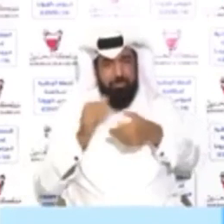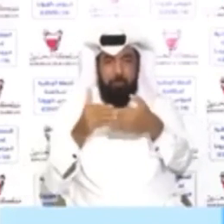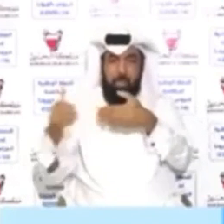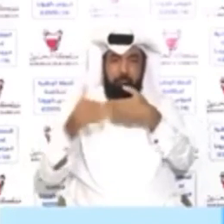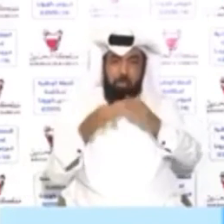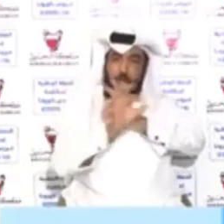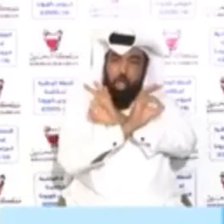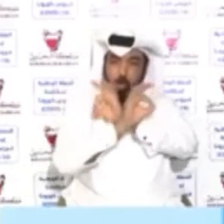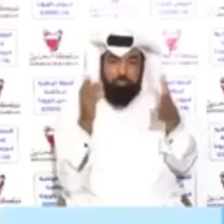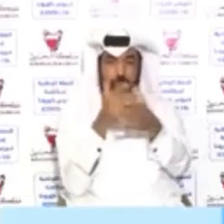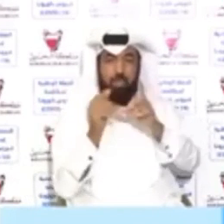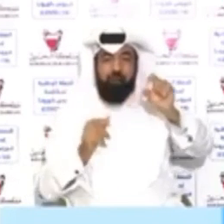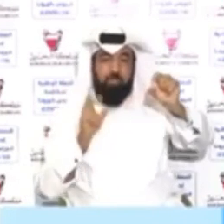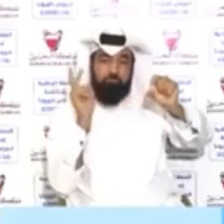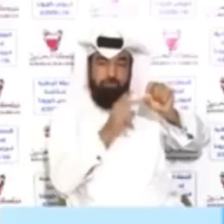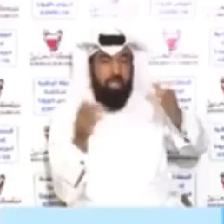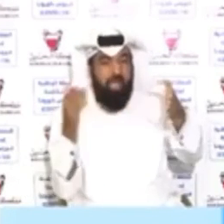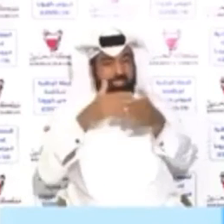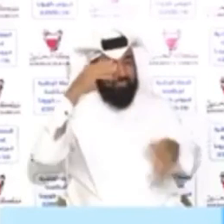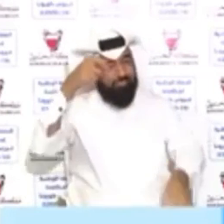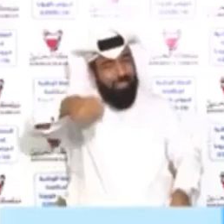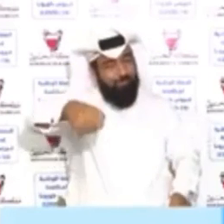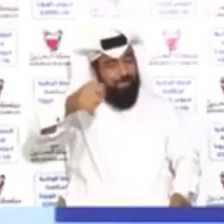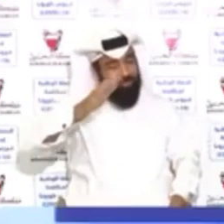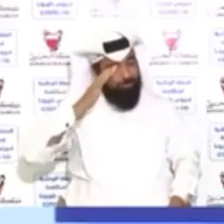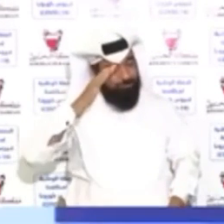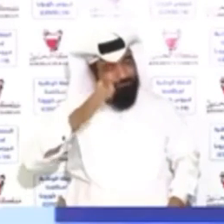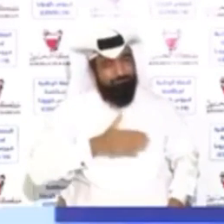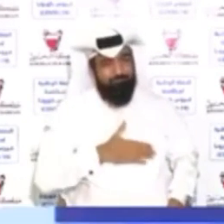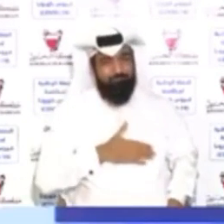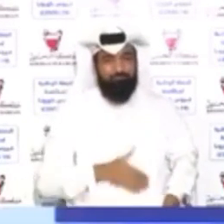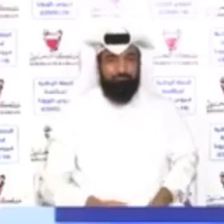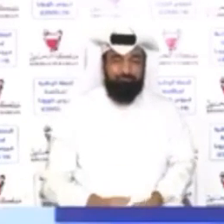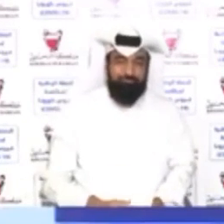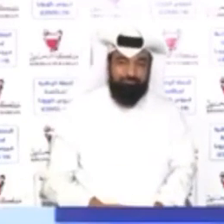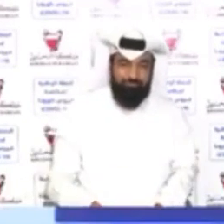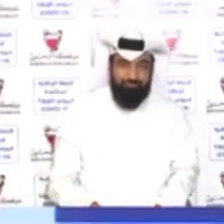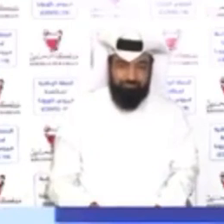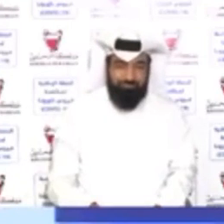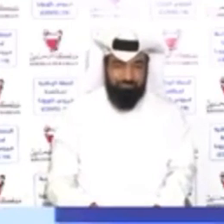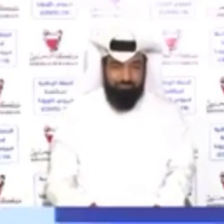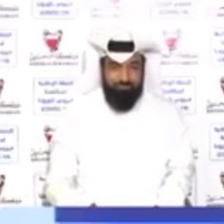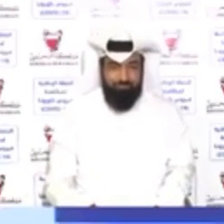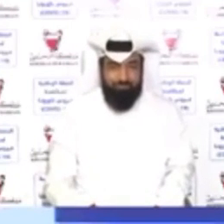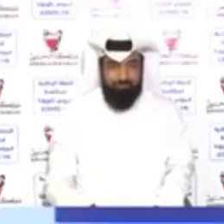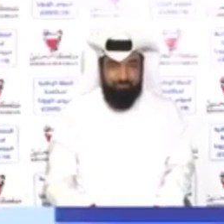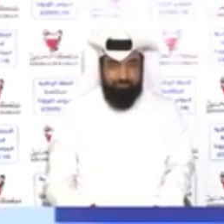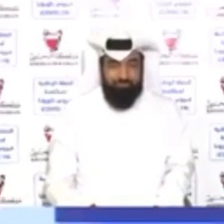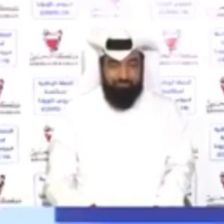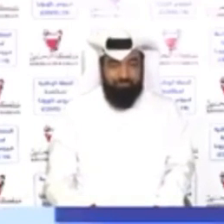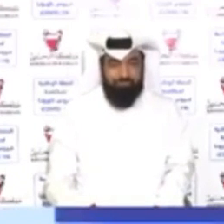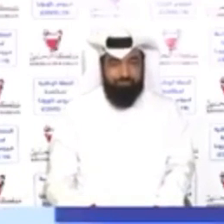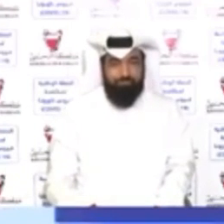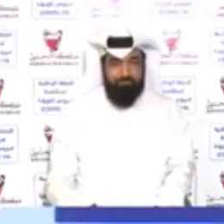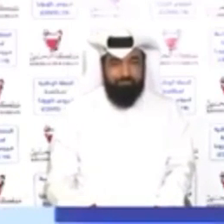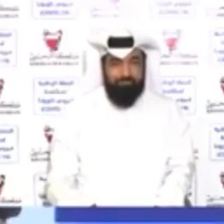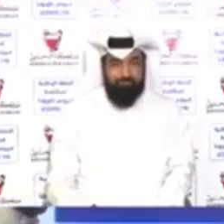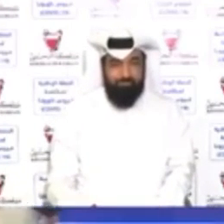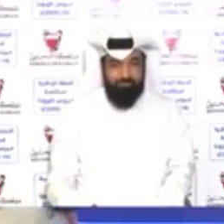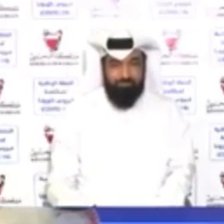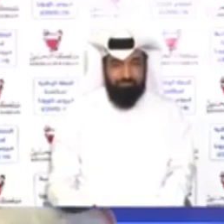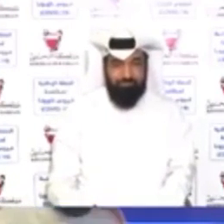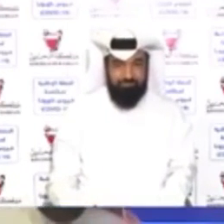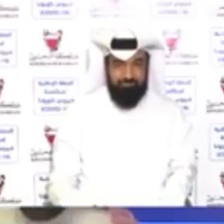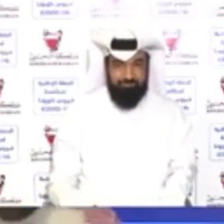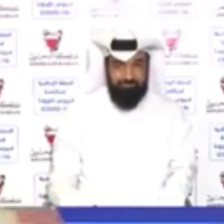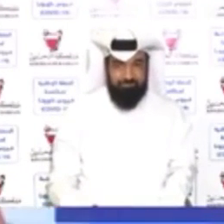كورونا والتصدي له. والسلام عليكم ورحمة الله تعالى وبركاته. السلام ورحمة الله. خروك يا أبو خليفة.